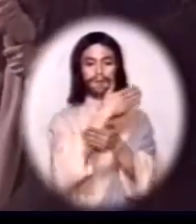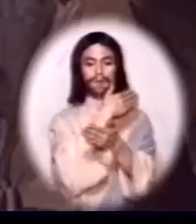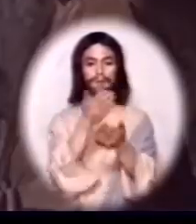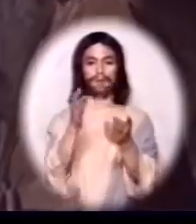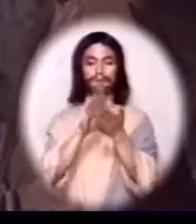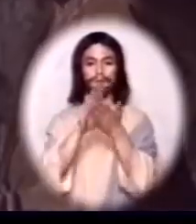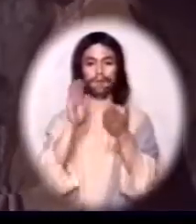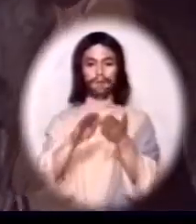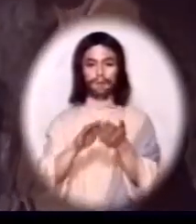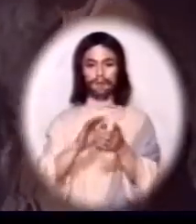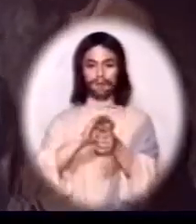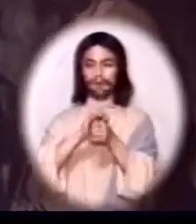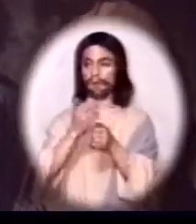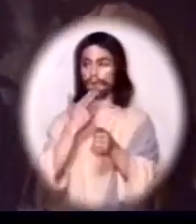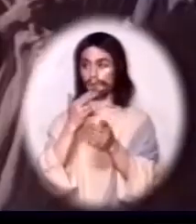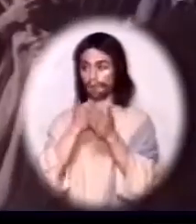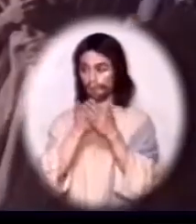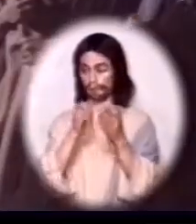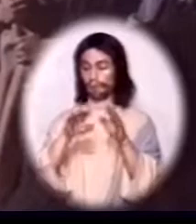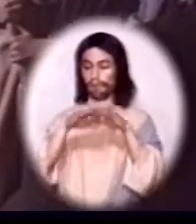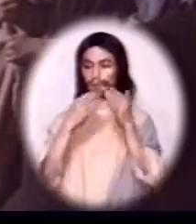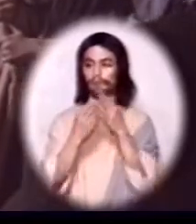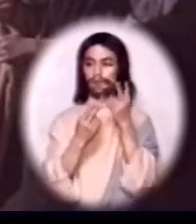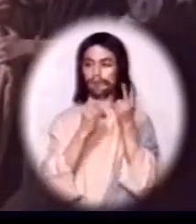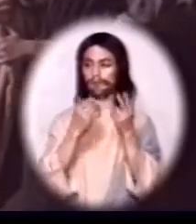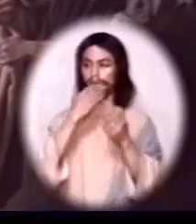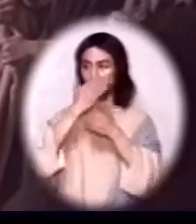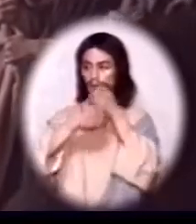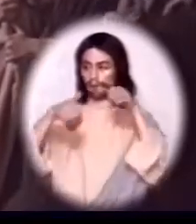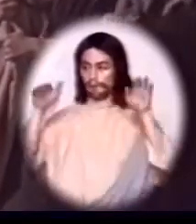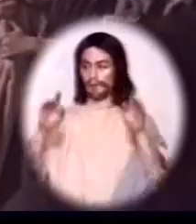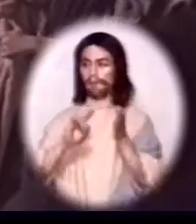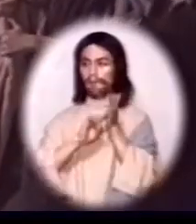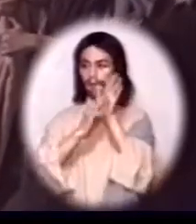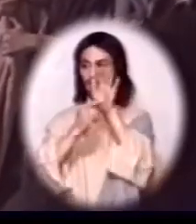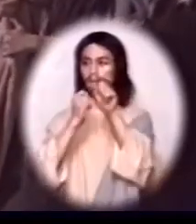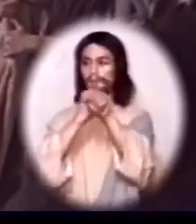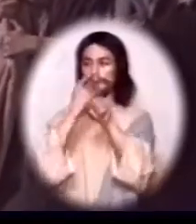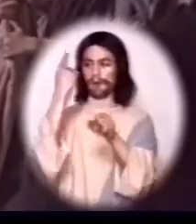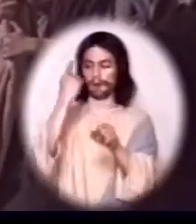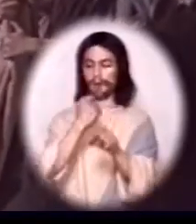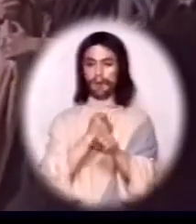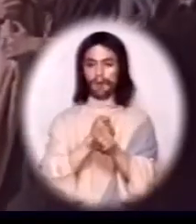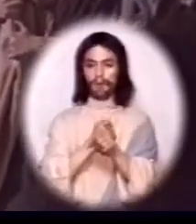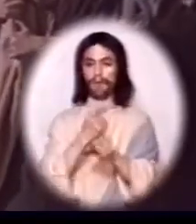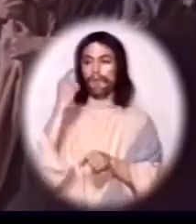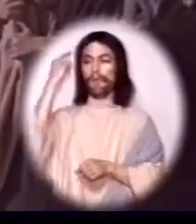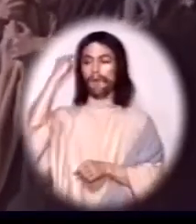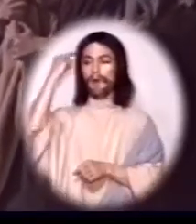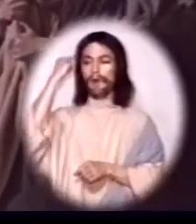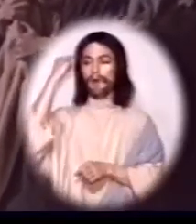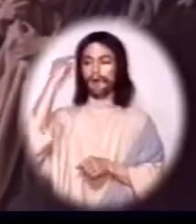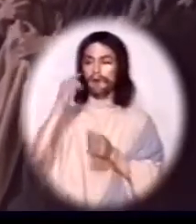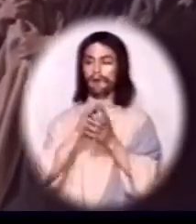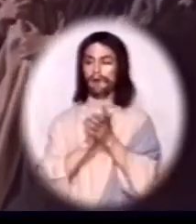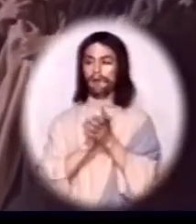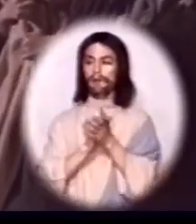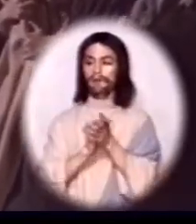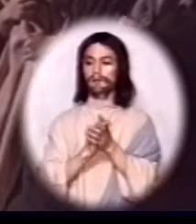없어졌어요. 뭐? 시체가 없어졌다고요? 그리고 두 명의 천사가 밝은 빛을 내면서 나타나